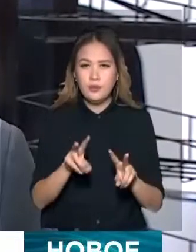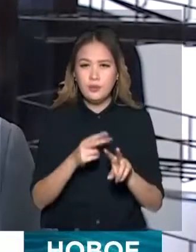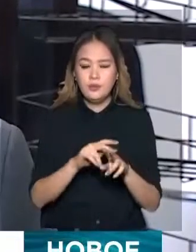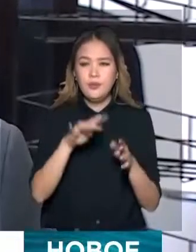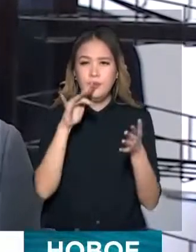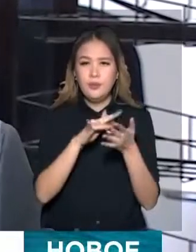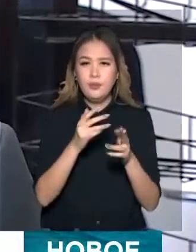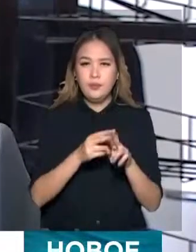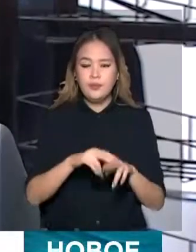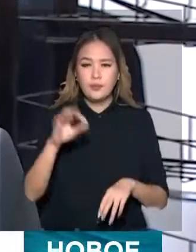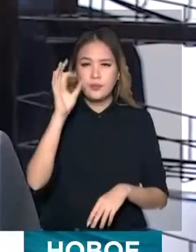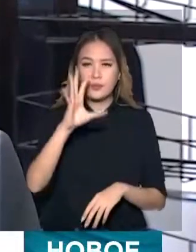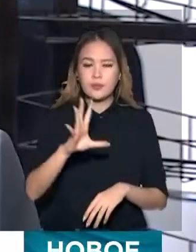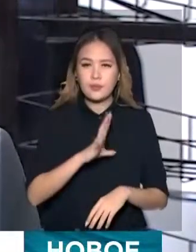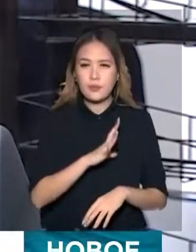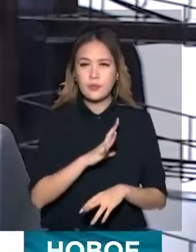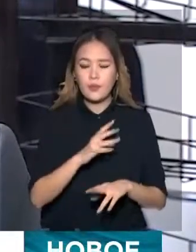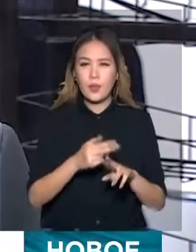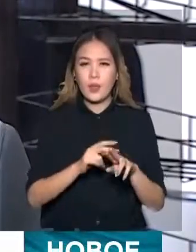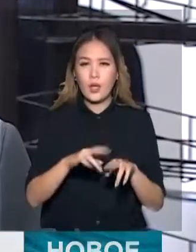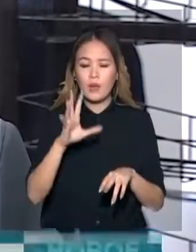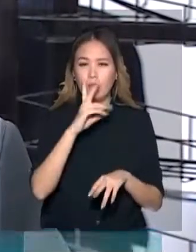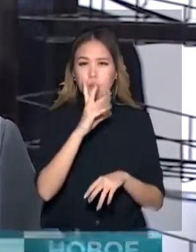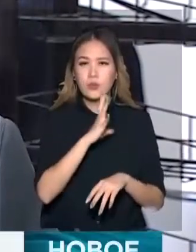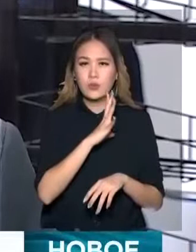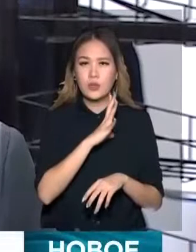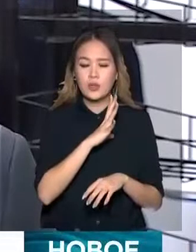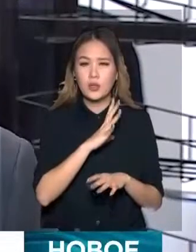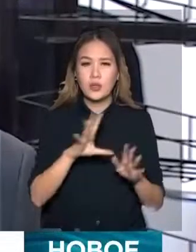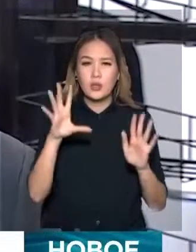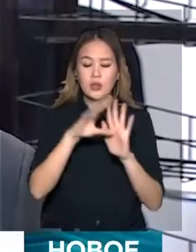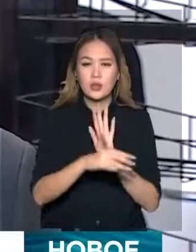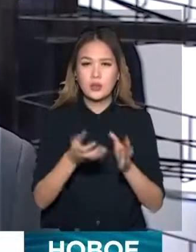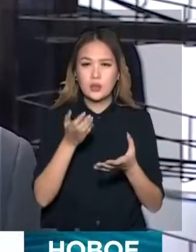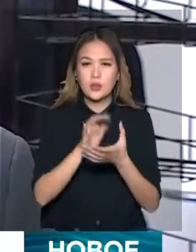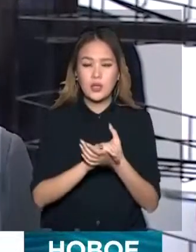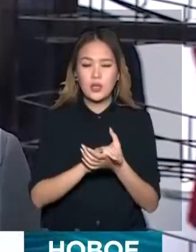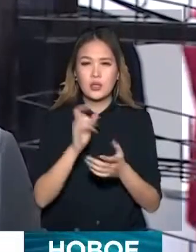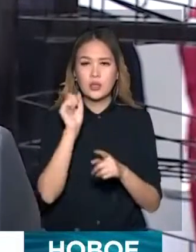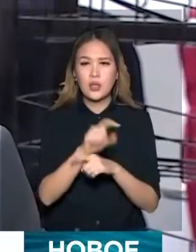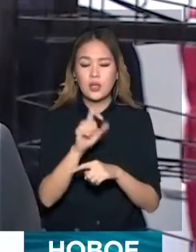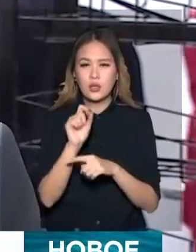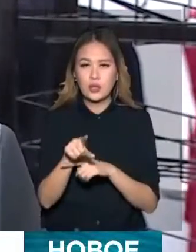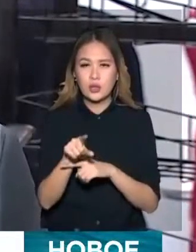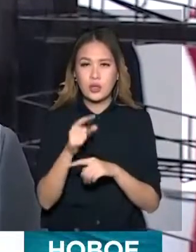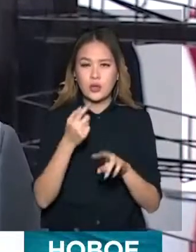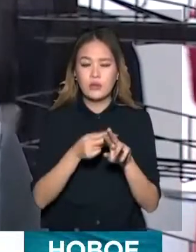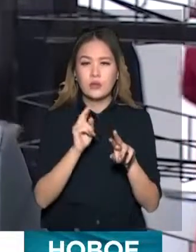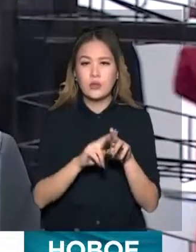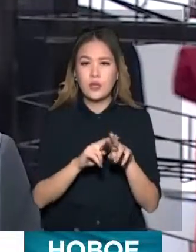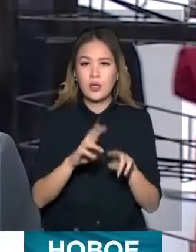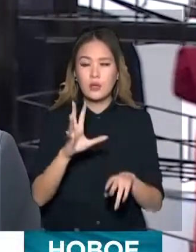по обслуживанию наших приборов. Мы хотели бы знакомить наших потенциальных заказчиков с самыми